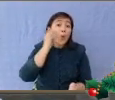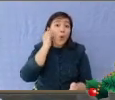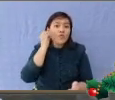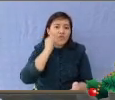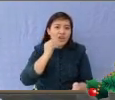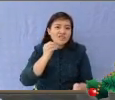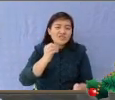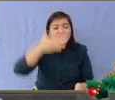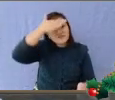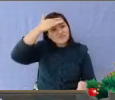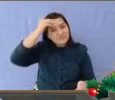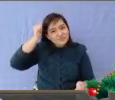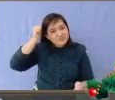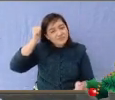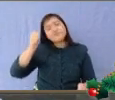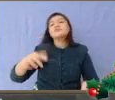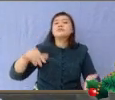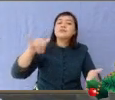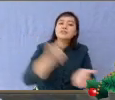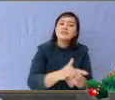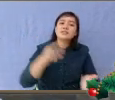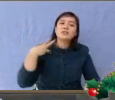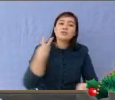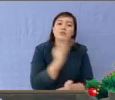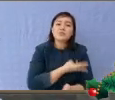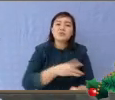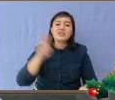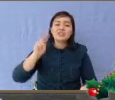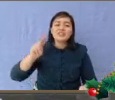Pero mga kapatid, when trouble comes,